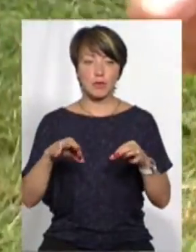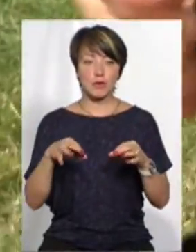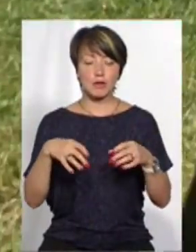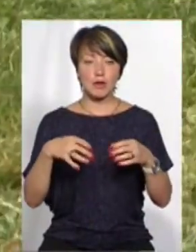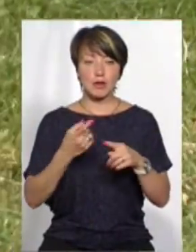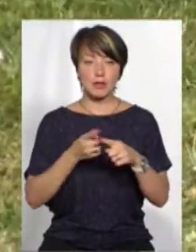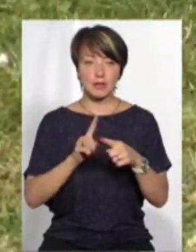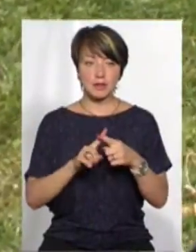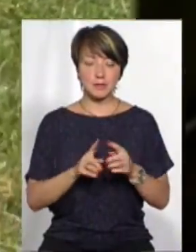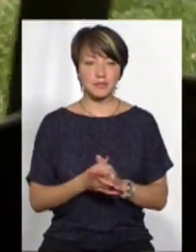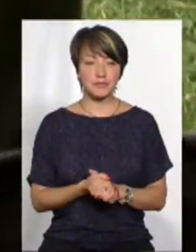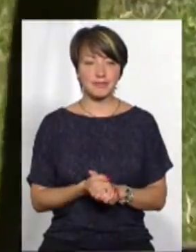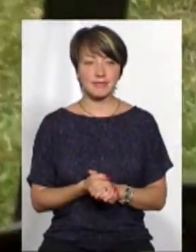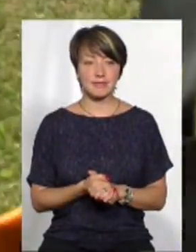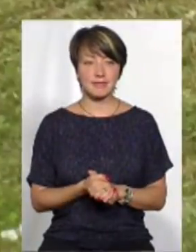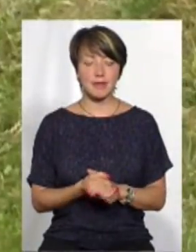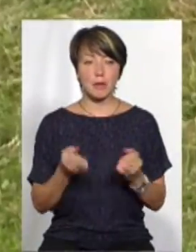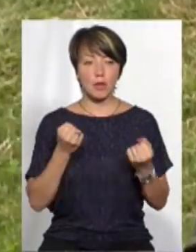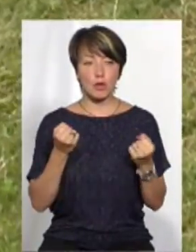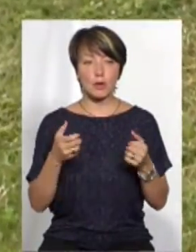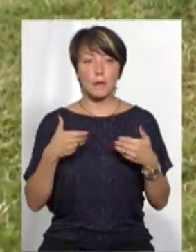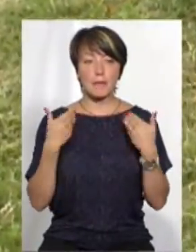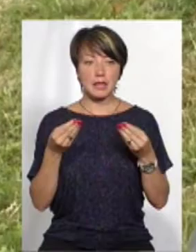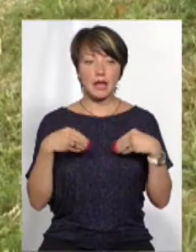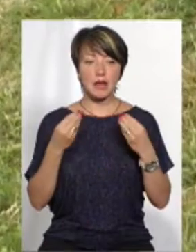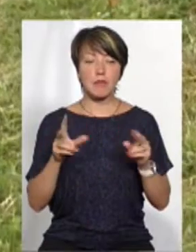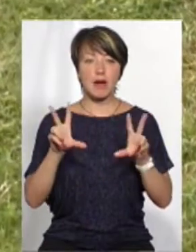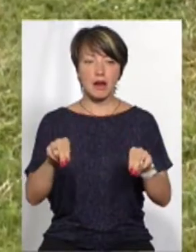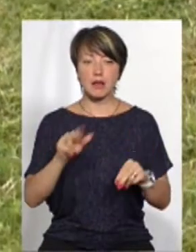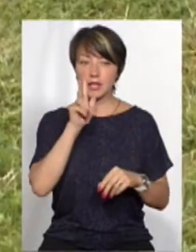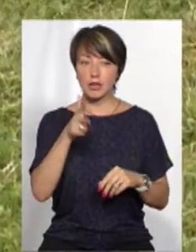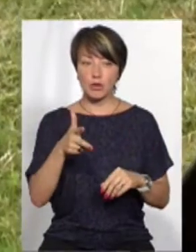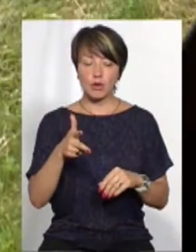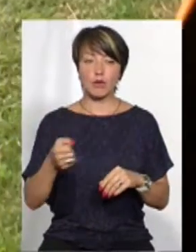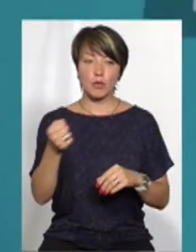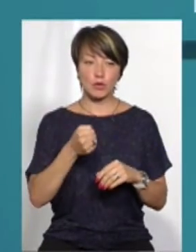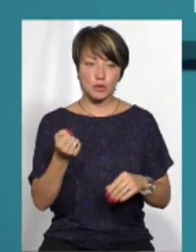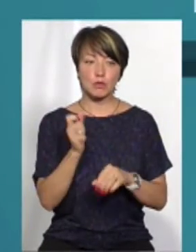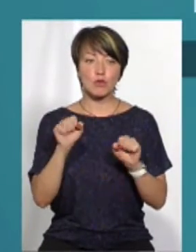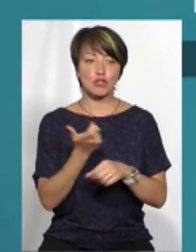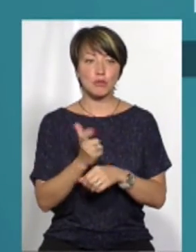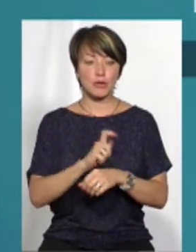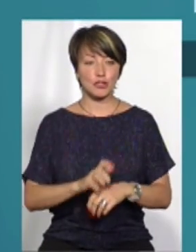ці ремні, але досить плотно. Ну, ми даємо гарантію, там роки три точно вона походить, а може і більше.